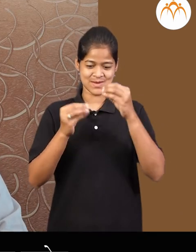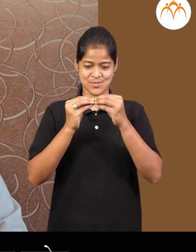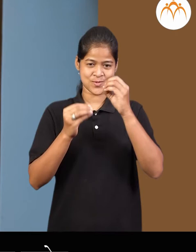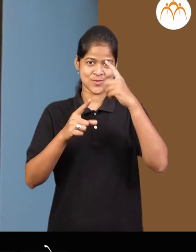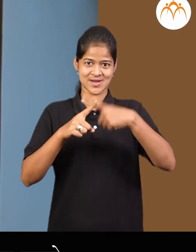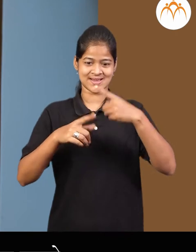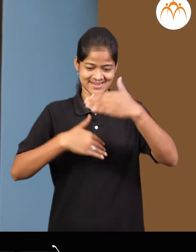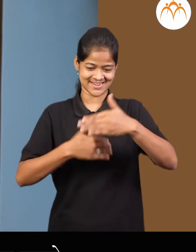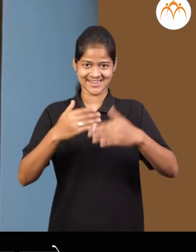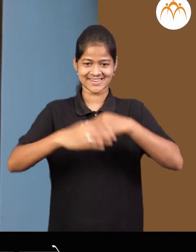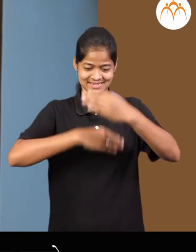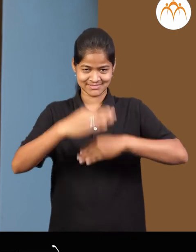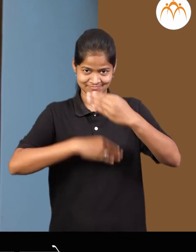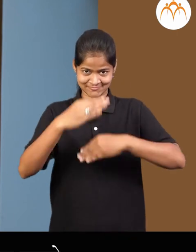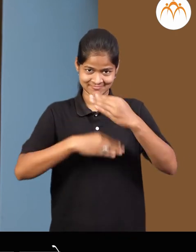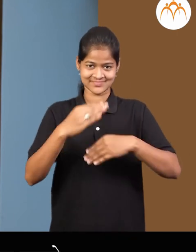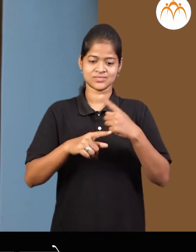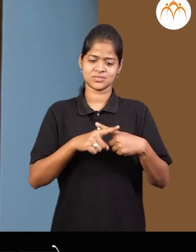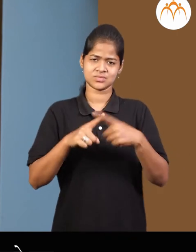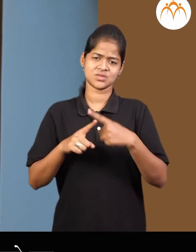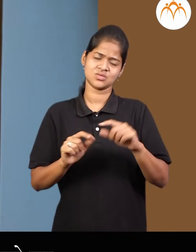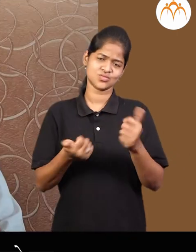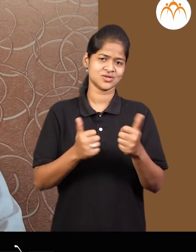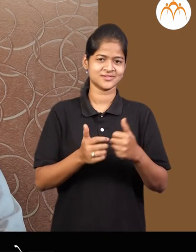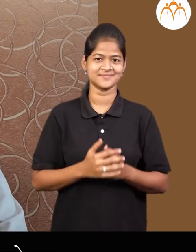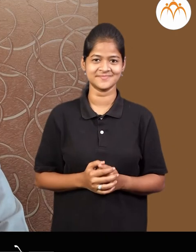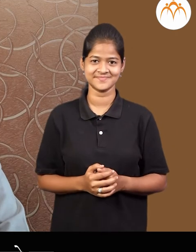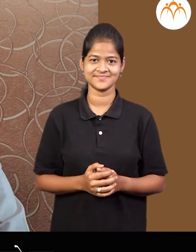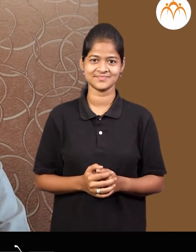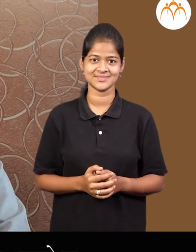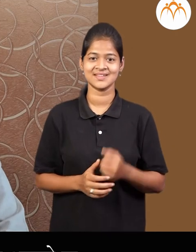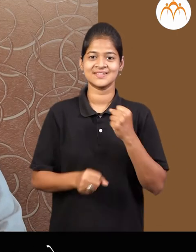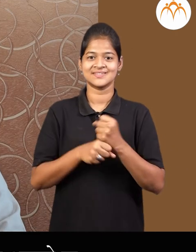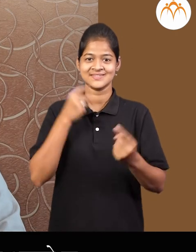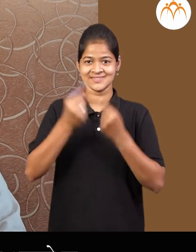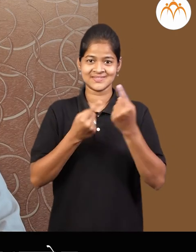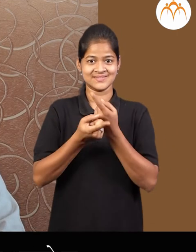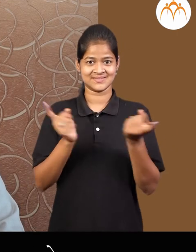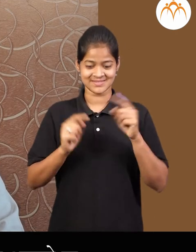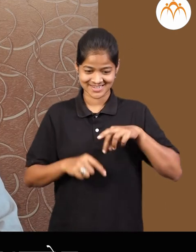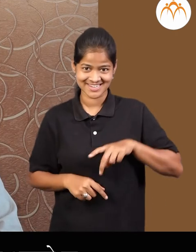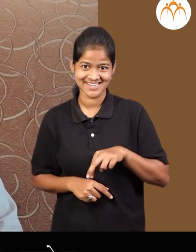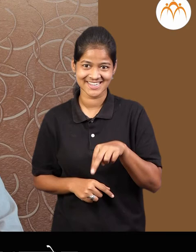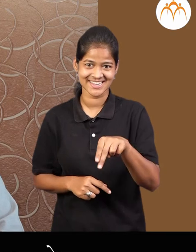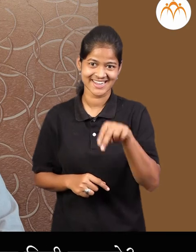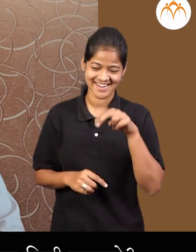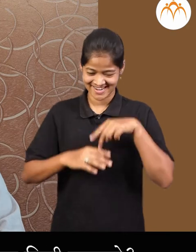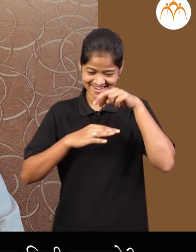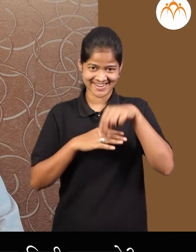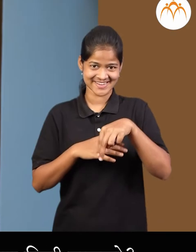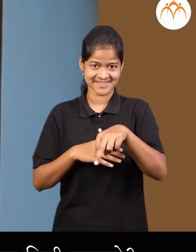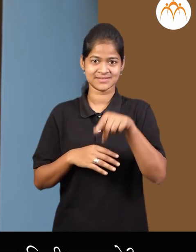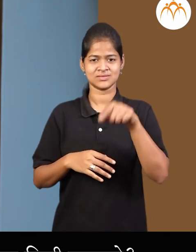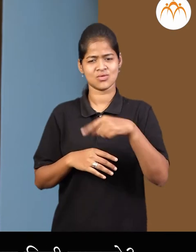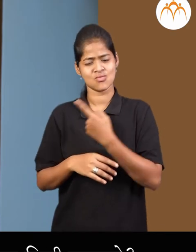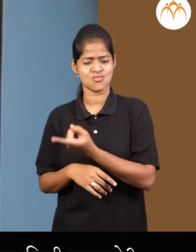पुठ्ठा लागेल ते परिमिती काढून ठरवता येऊ शकतं. बागेत आपण फिरायला जातो बघ, तिथे फिरण्यासाठीचा जो रस्ता असतो ना, त्याला